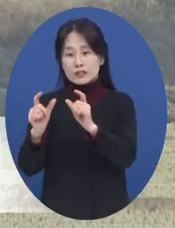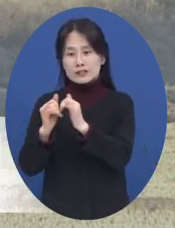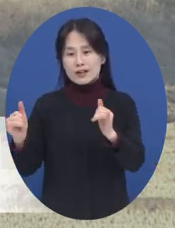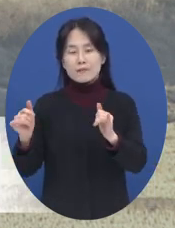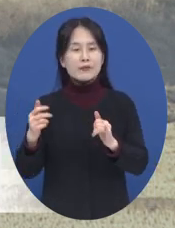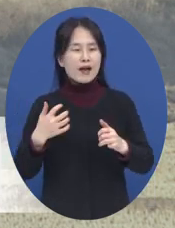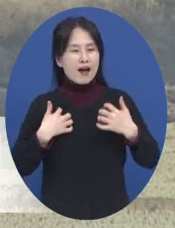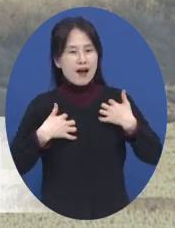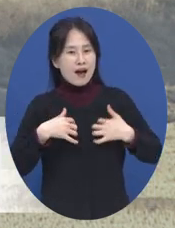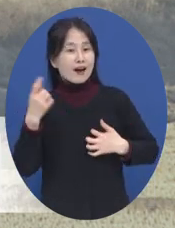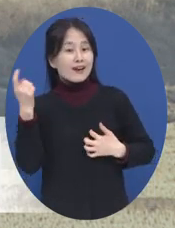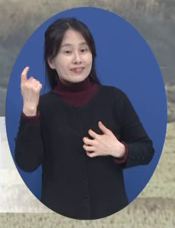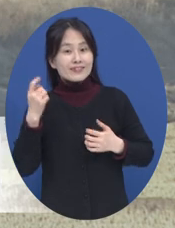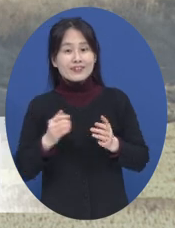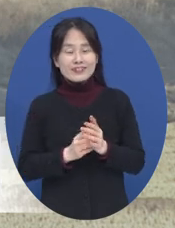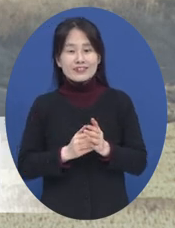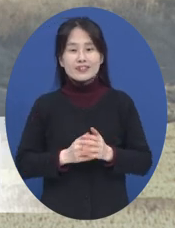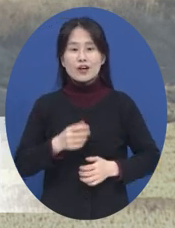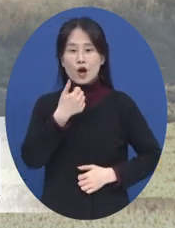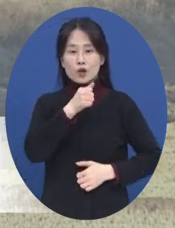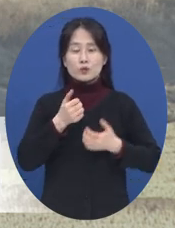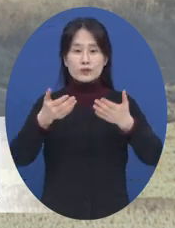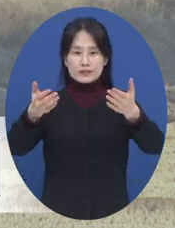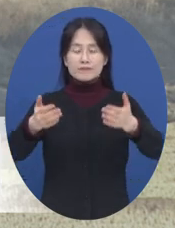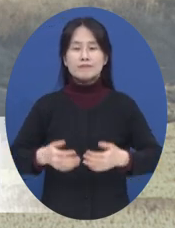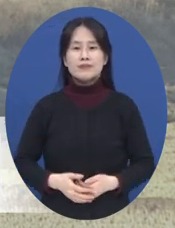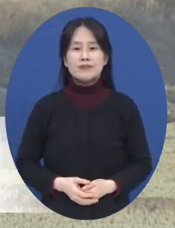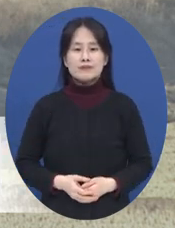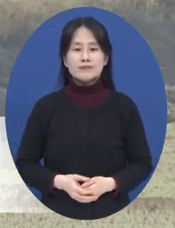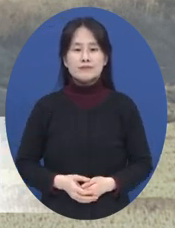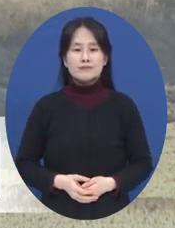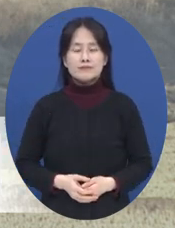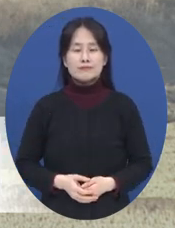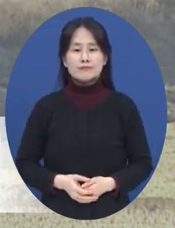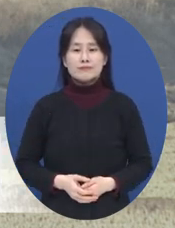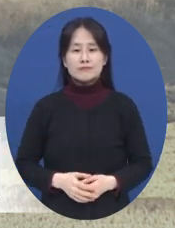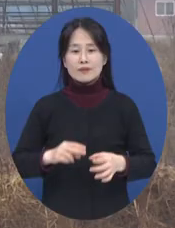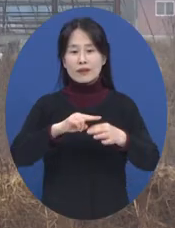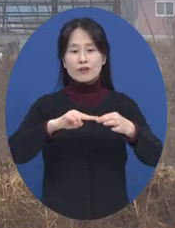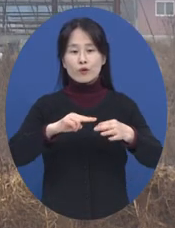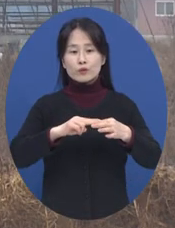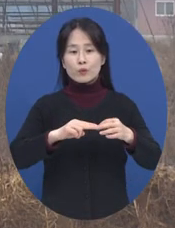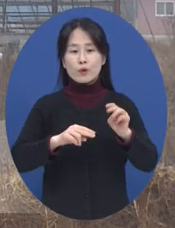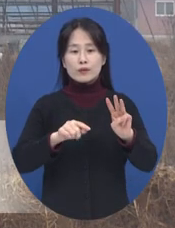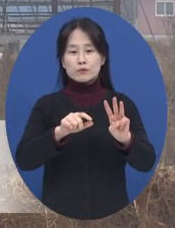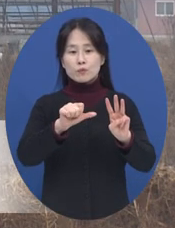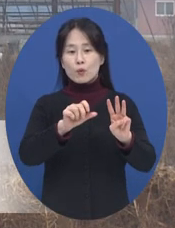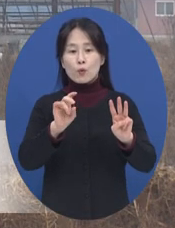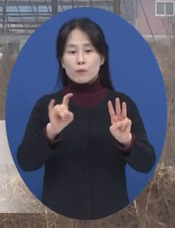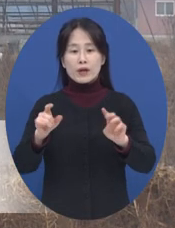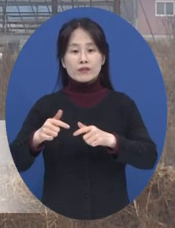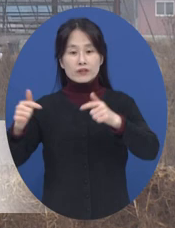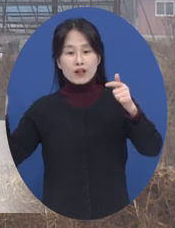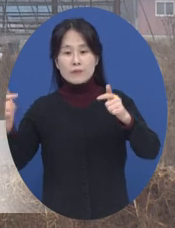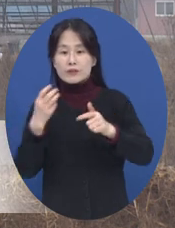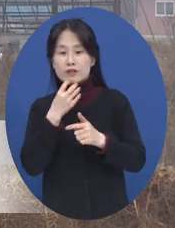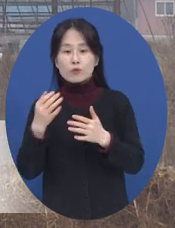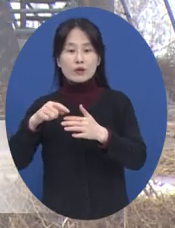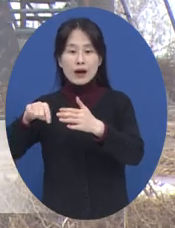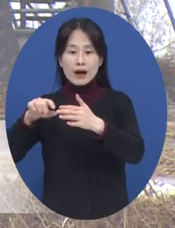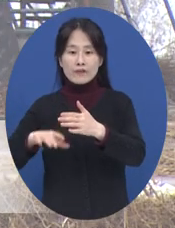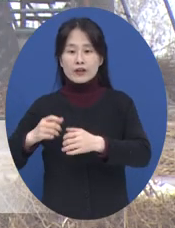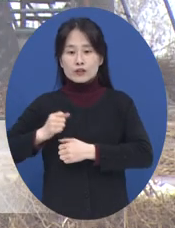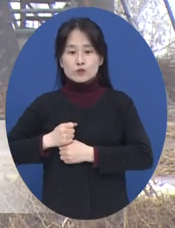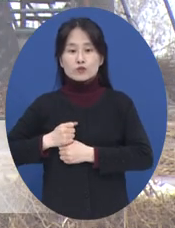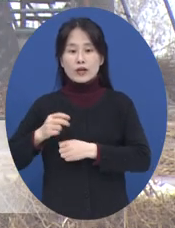반가운 소식인데요 경기 gtv 김태희 기자의 보돕니다 여의도 면적 3.5 벨 달하는 경기